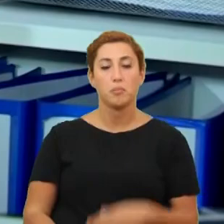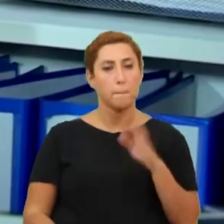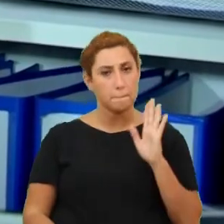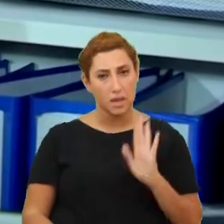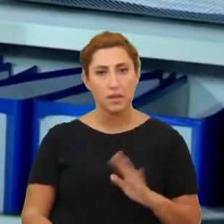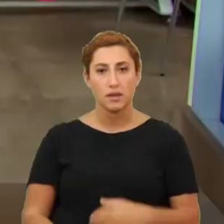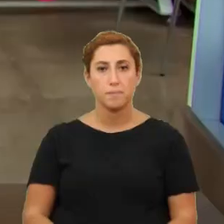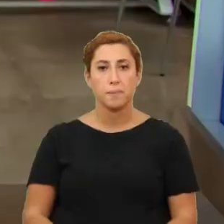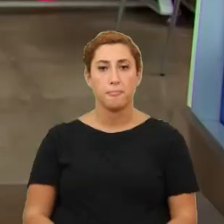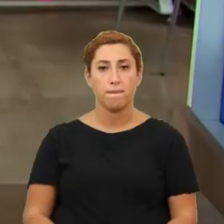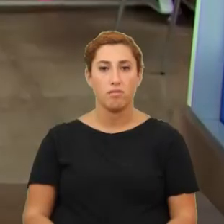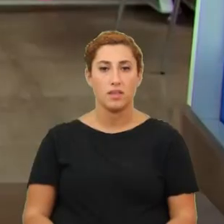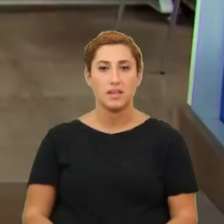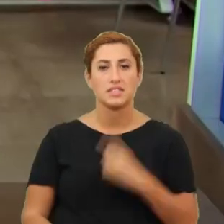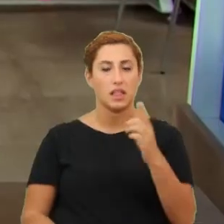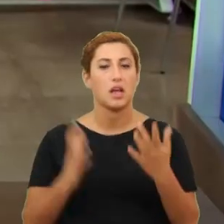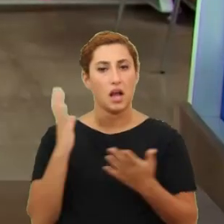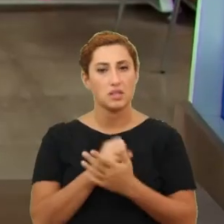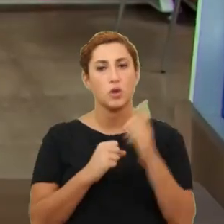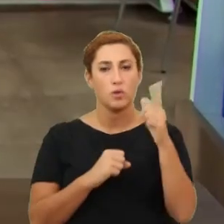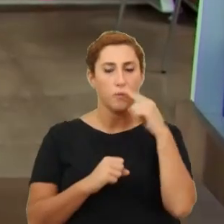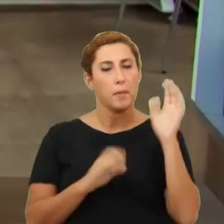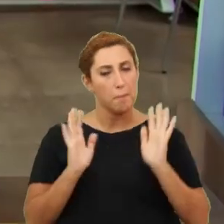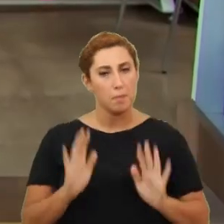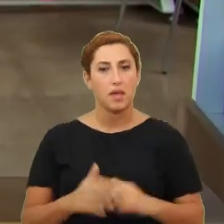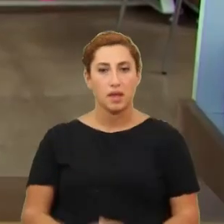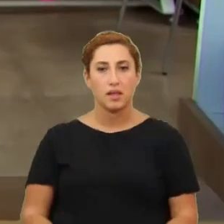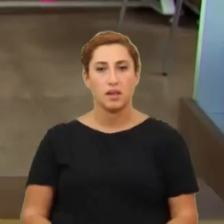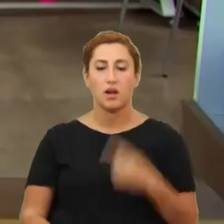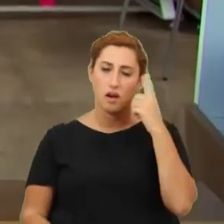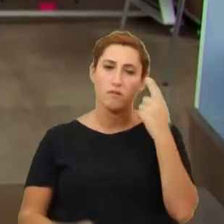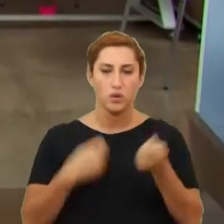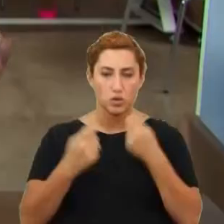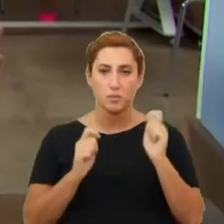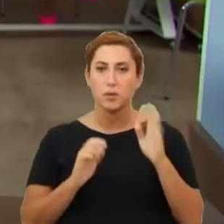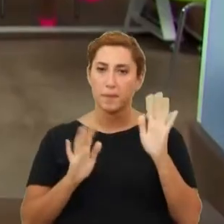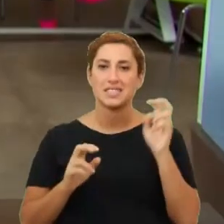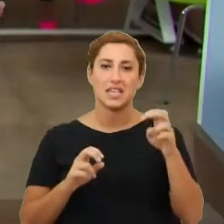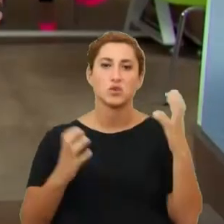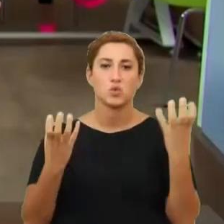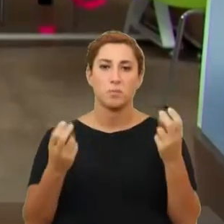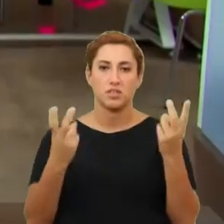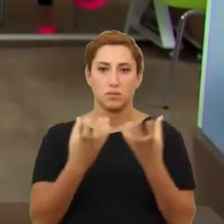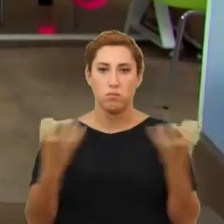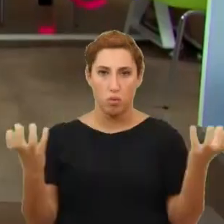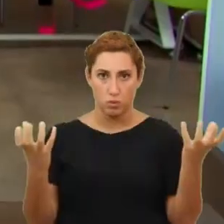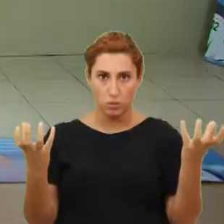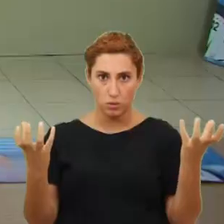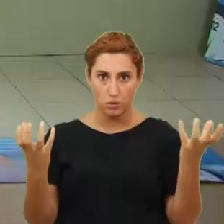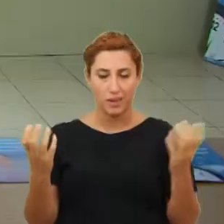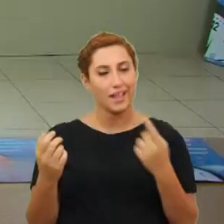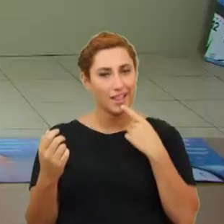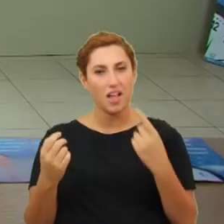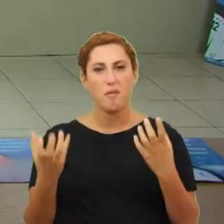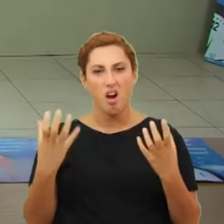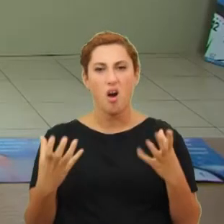Peki. Sen kazandın Lütfü Bey, peki. Kafa yoracağım, peki. Sekiz topları ikiye böldük.